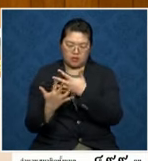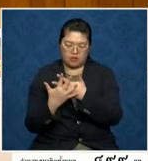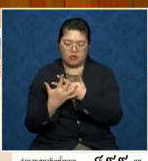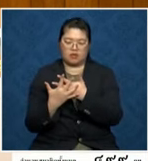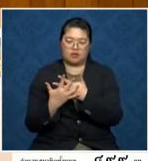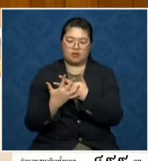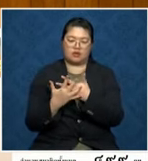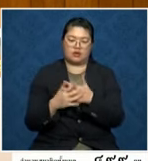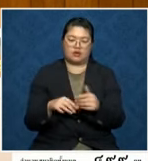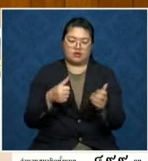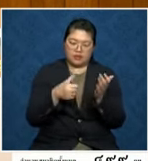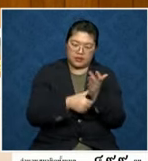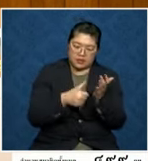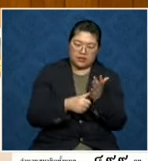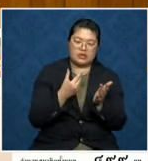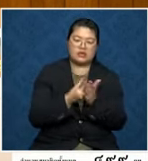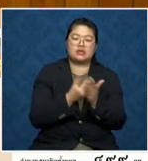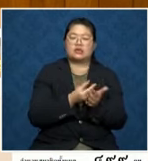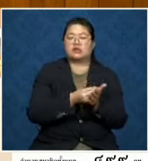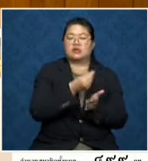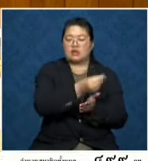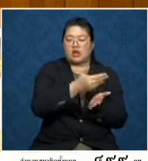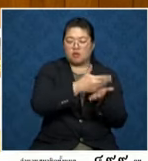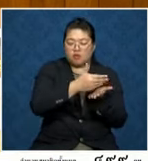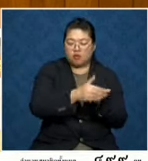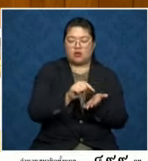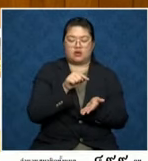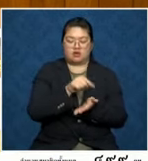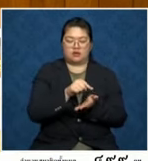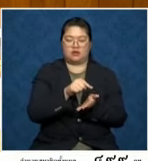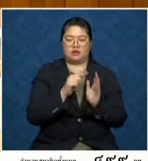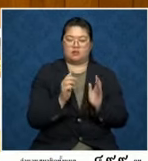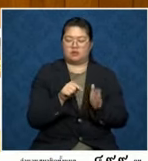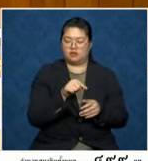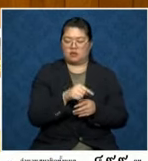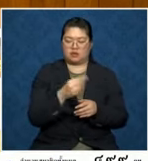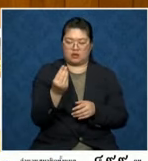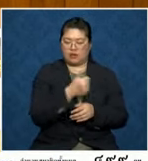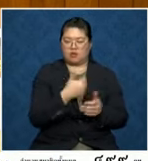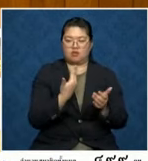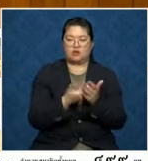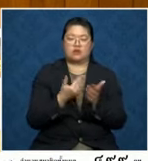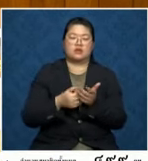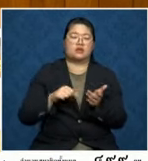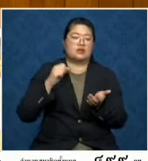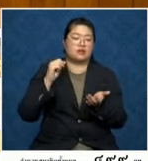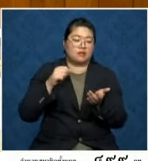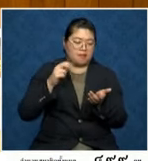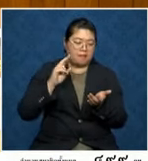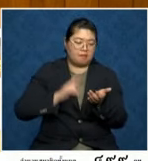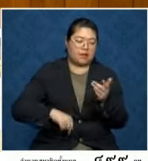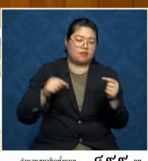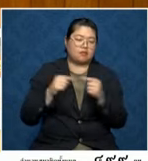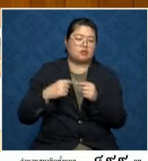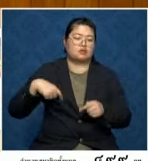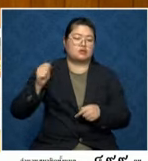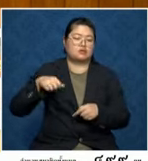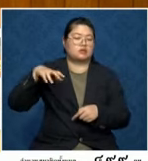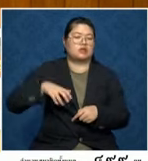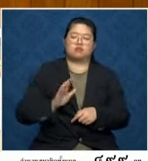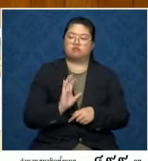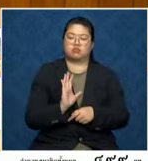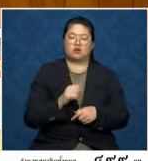หนี้ทางแพ่งเนื่องจากมีความรวดเร็วและไม่ต้องเสียค่าธรรมเนียมศาลทำให้รัฐต้องเสียค่าใช้จ่